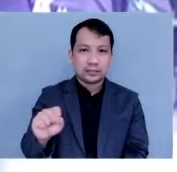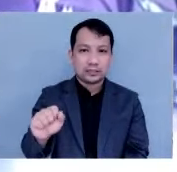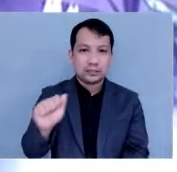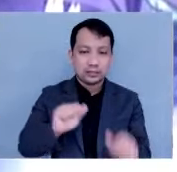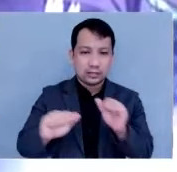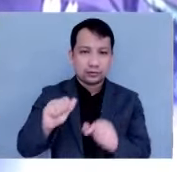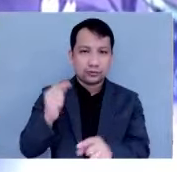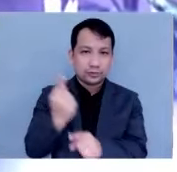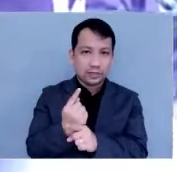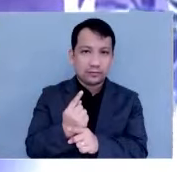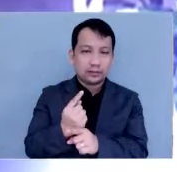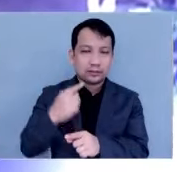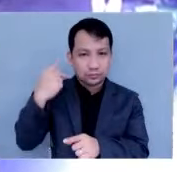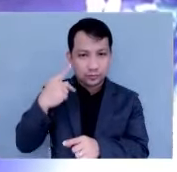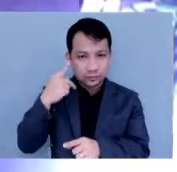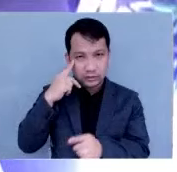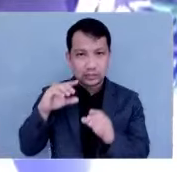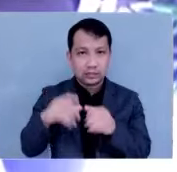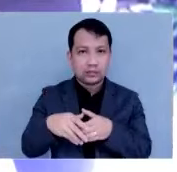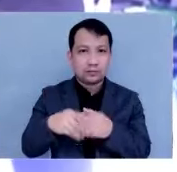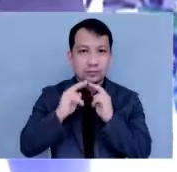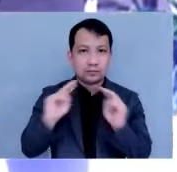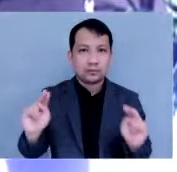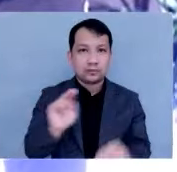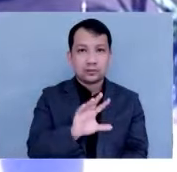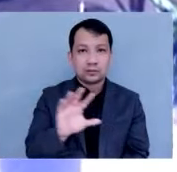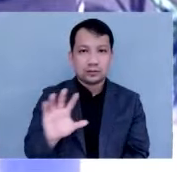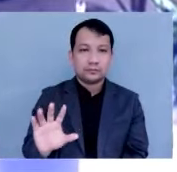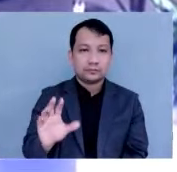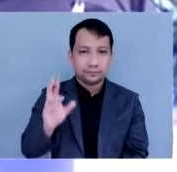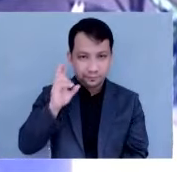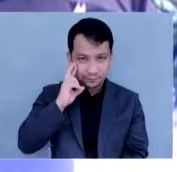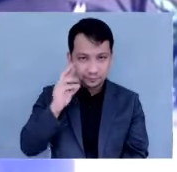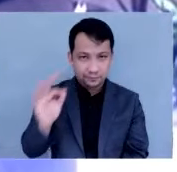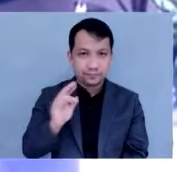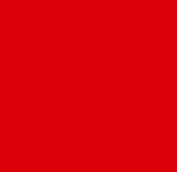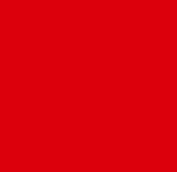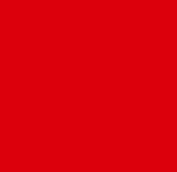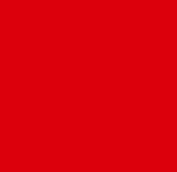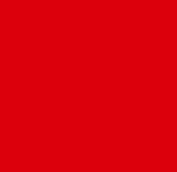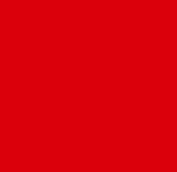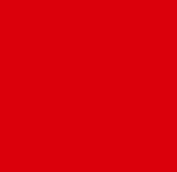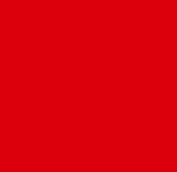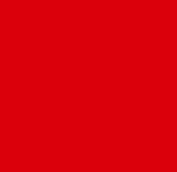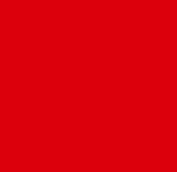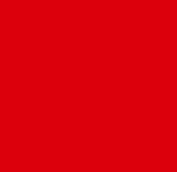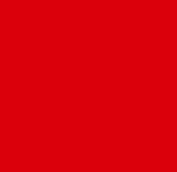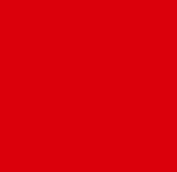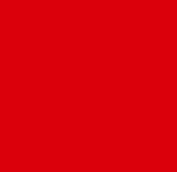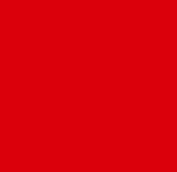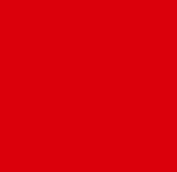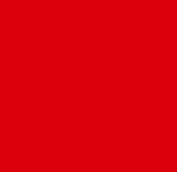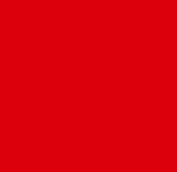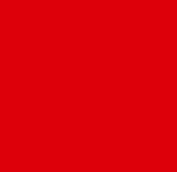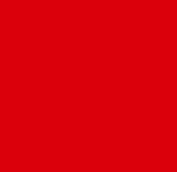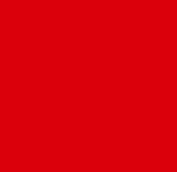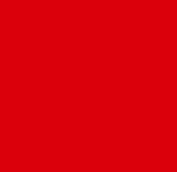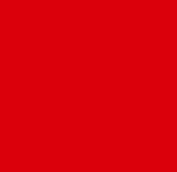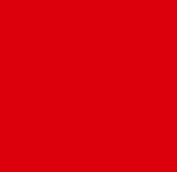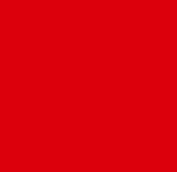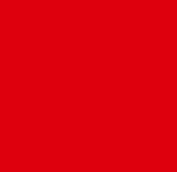party list. Nagbabalita mula sa frontline, Rhea Fernandez, News 5. Mga kapatid, Cheryl Cosim po,